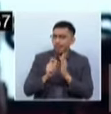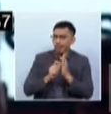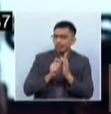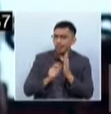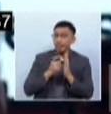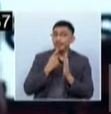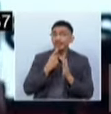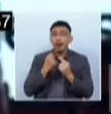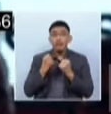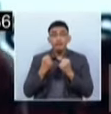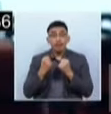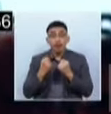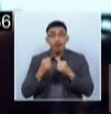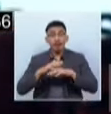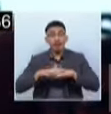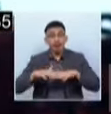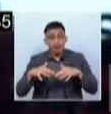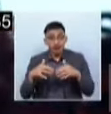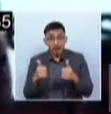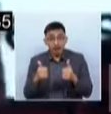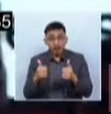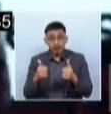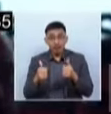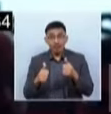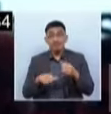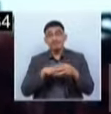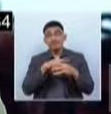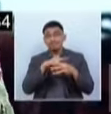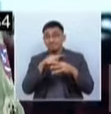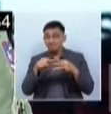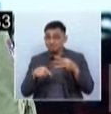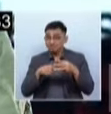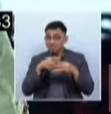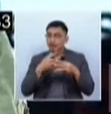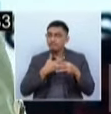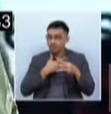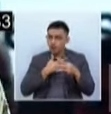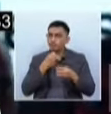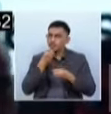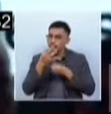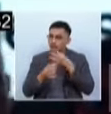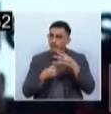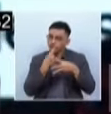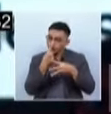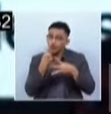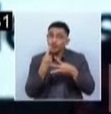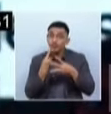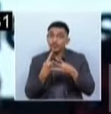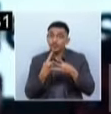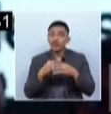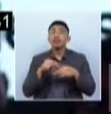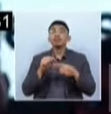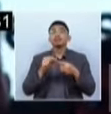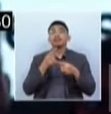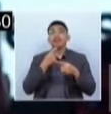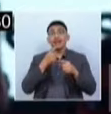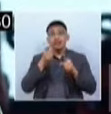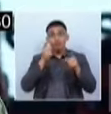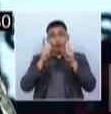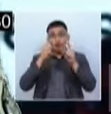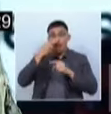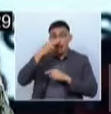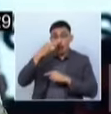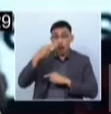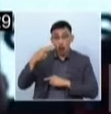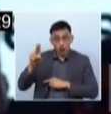kuliahin e orang lpdp Bajar cyber pulang ke Indonesia Saya pikir itu realil banget apa namanya E penjelasannya dari dari dari apa masalah paling